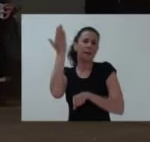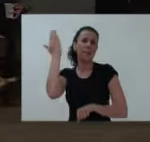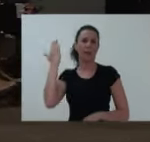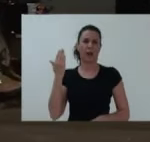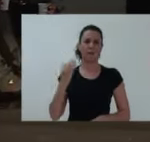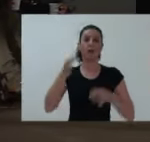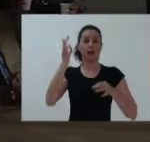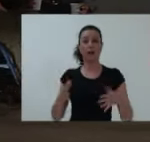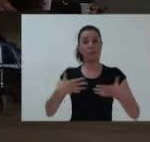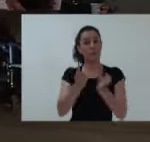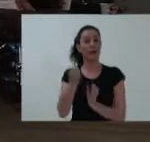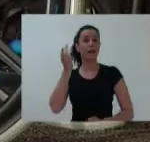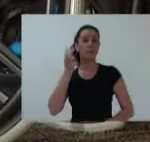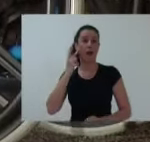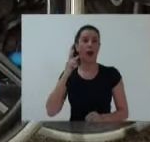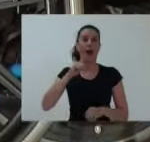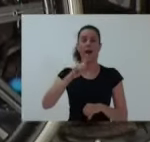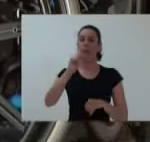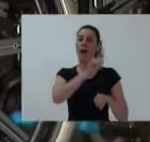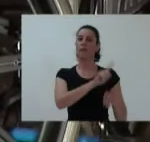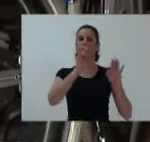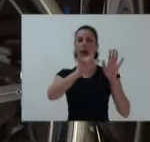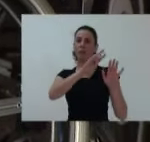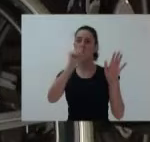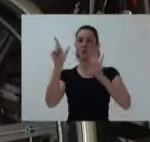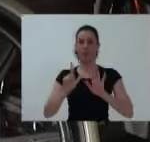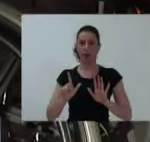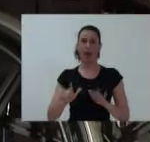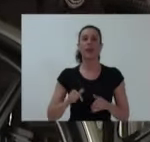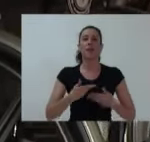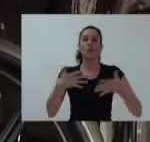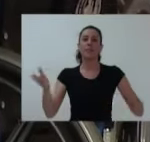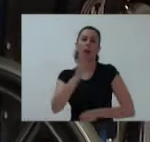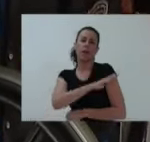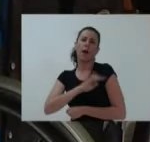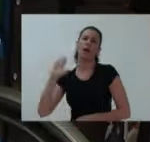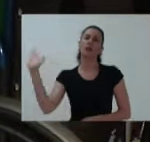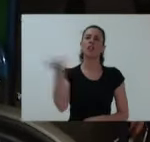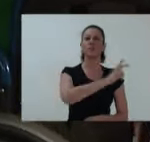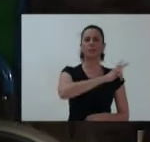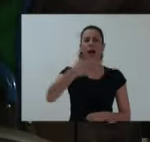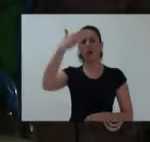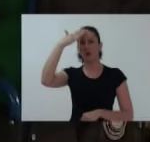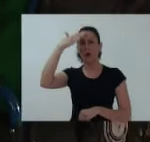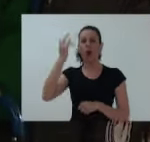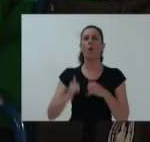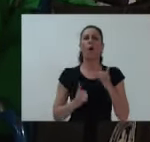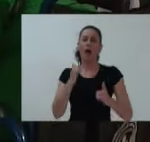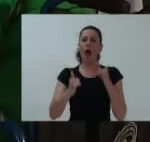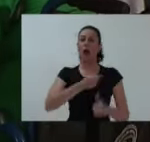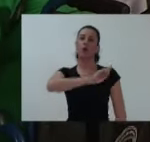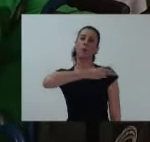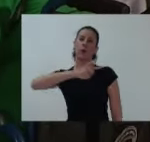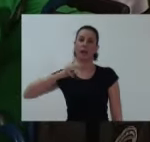قررت جمعية الإصغاء في العام 2007 توسيع خدماتها لتشمل سائر الأشخاص الذين